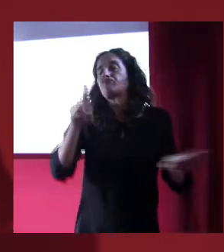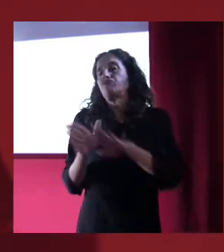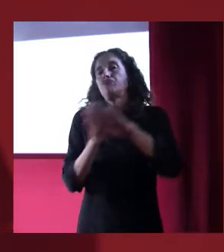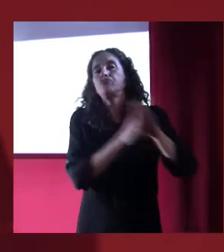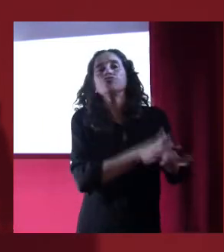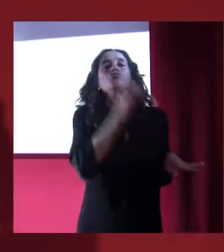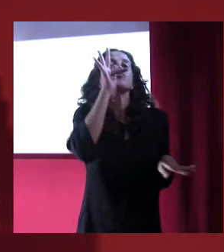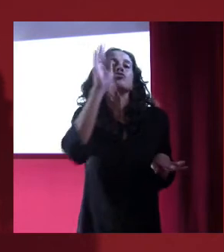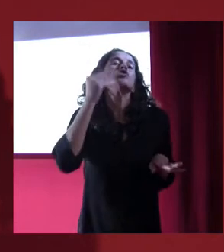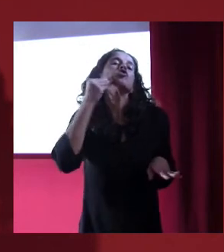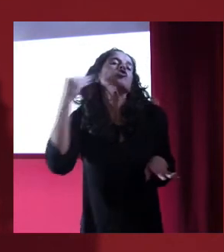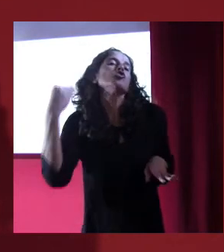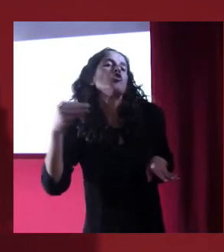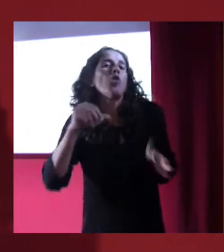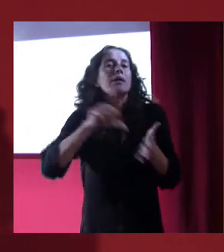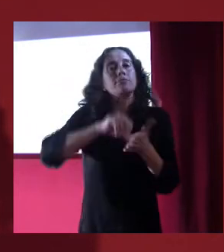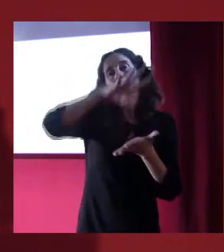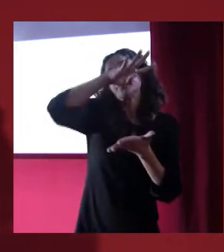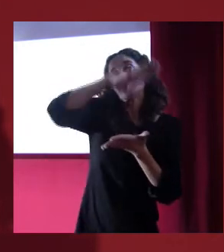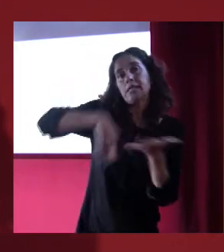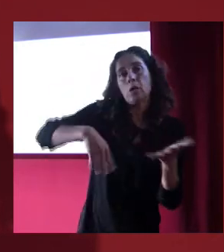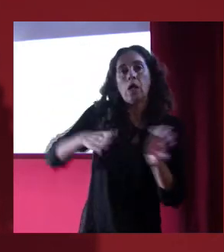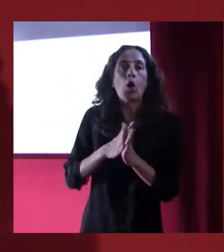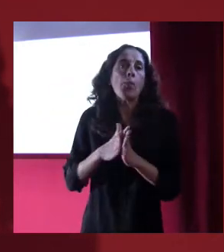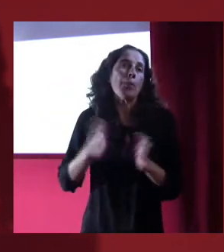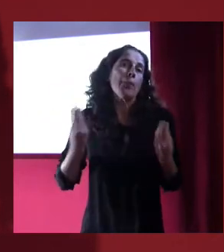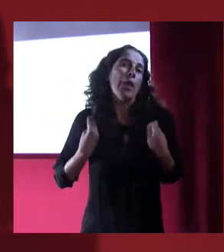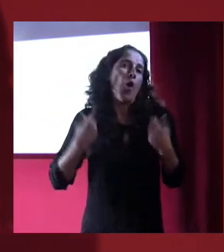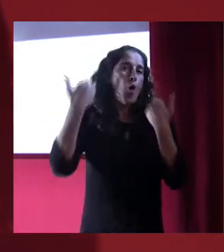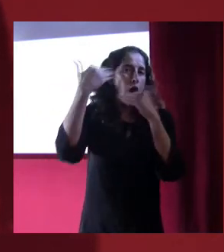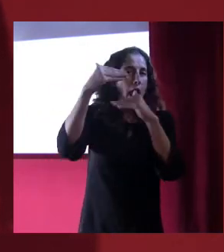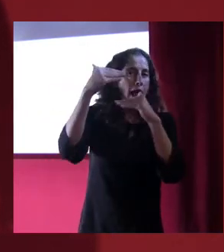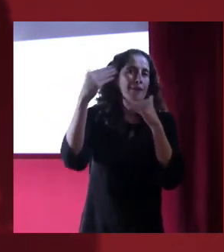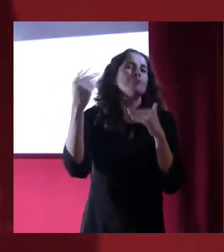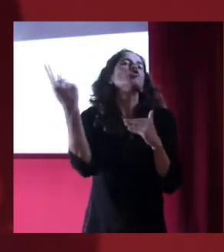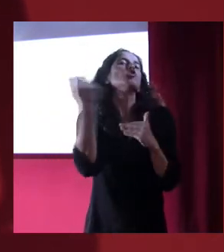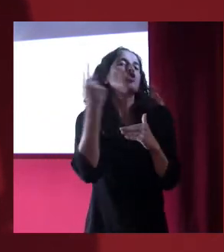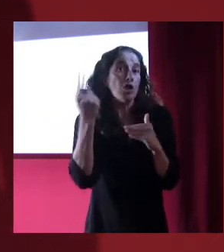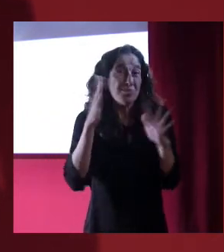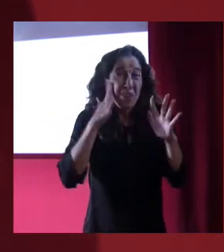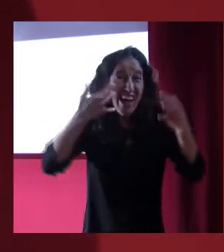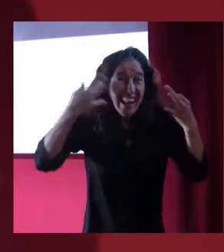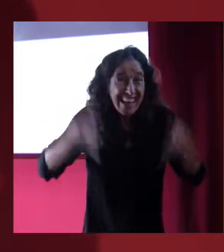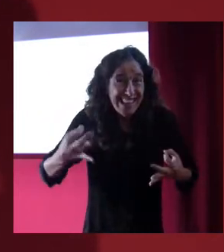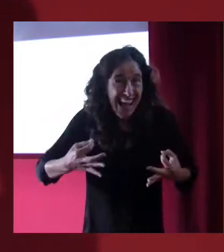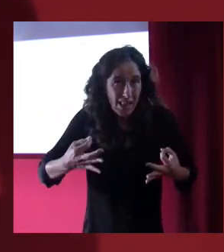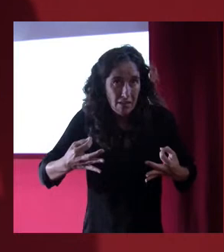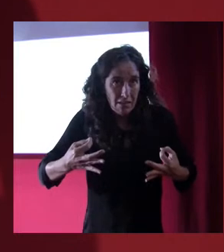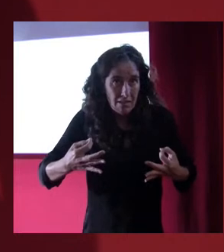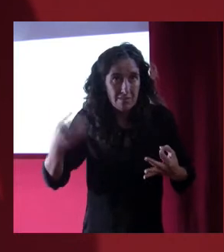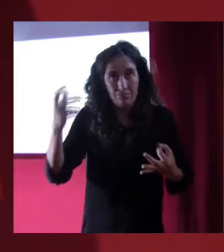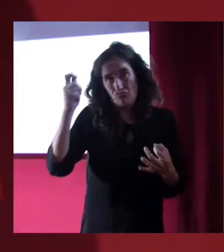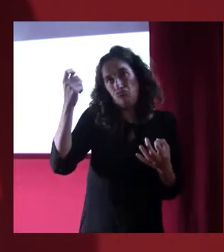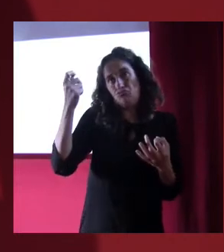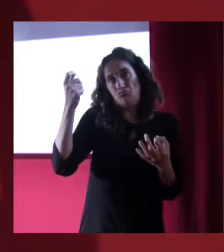que els joves barcelonins es podrien emancipar i la realitat és que el preu del lloguer ha pujat un 35% i que aquesta